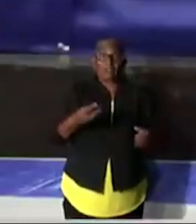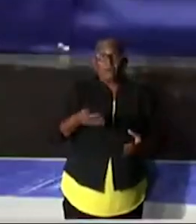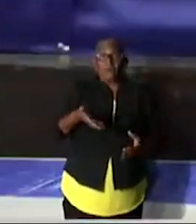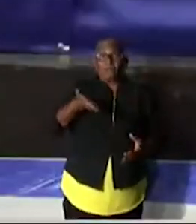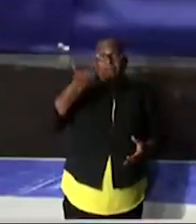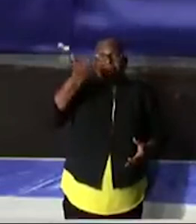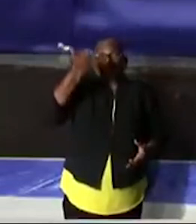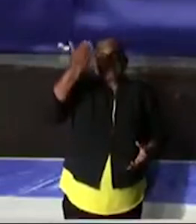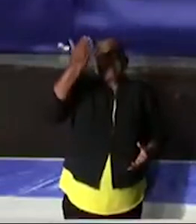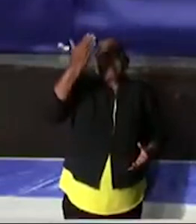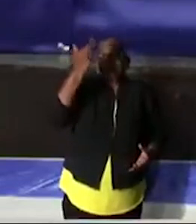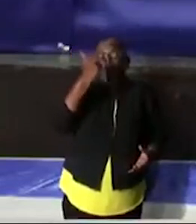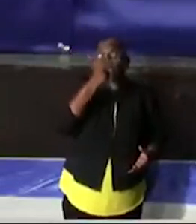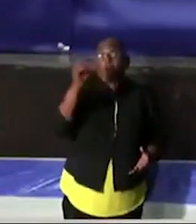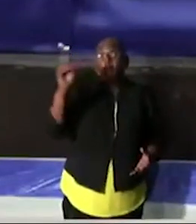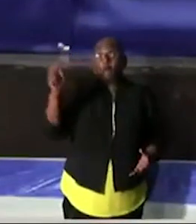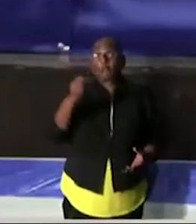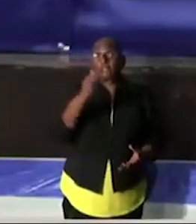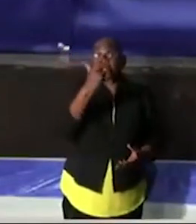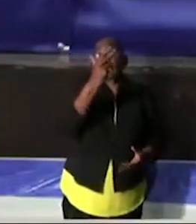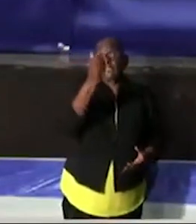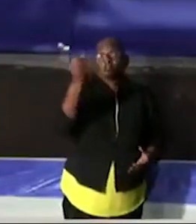van 800.000, 900.000